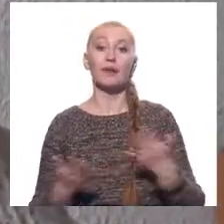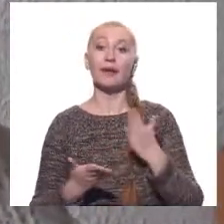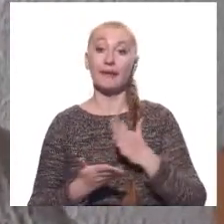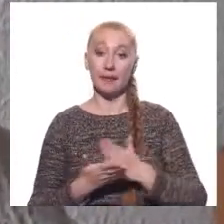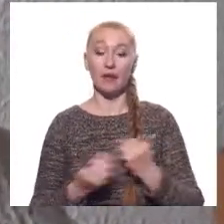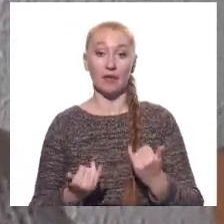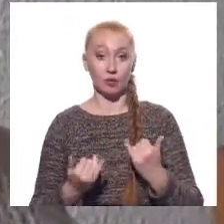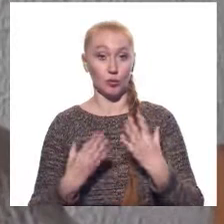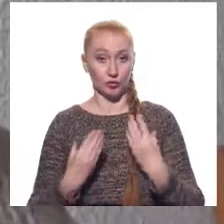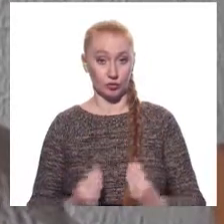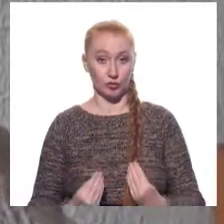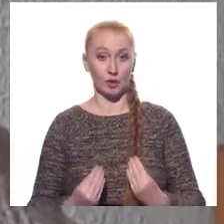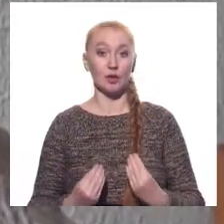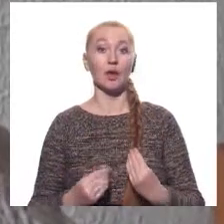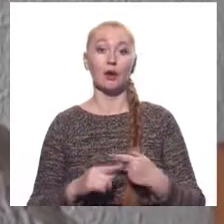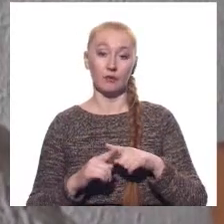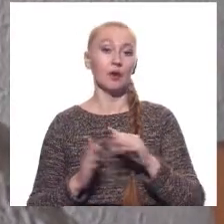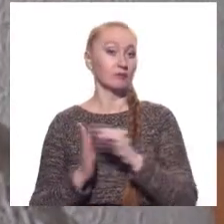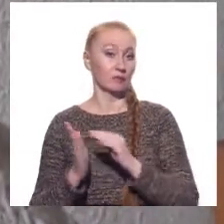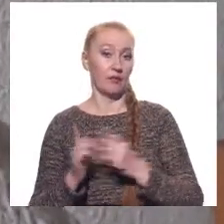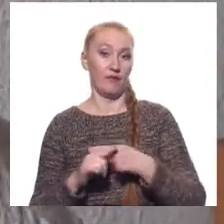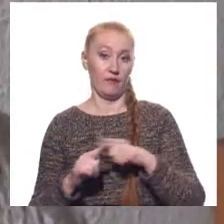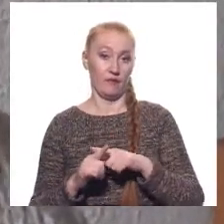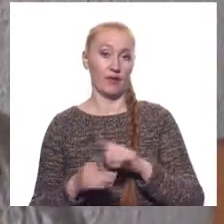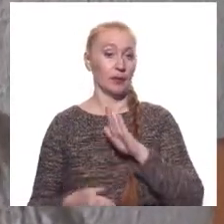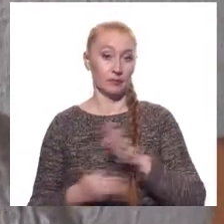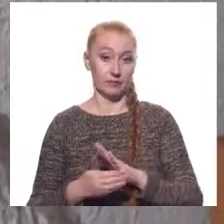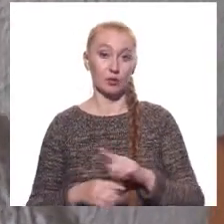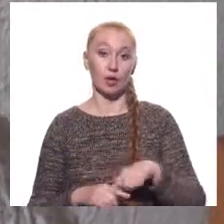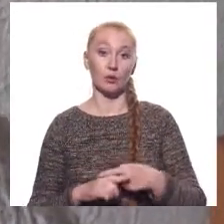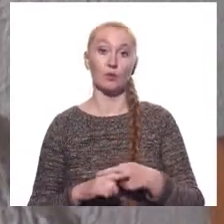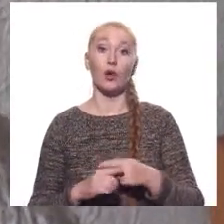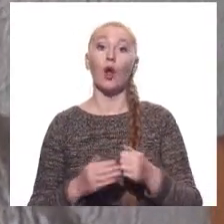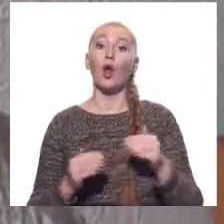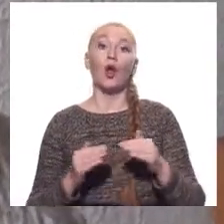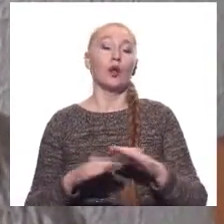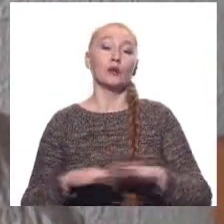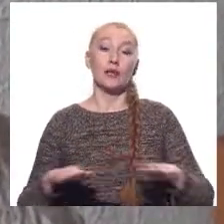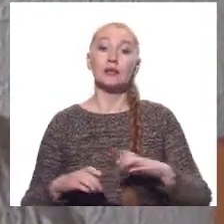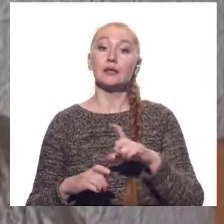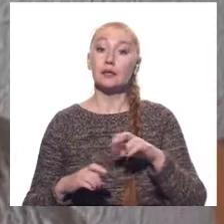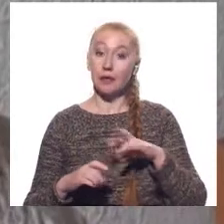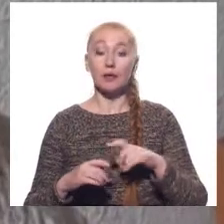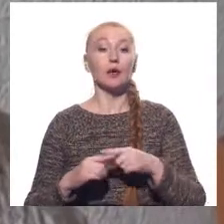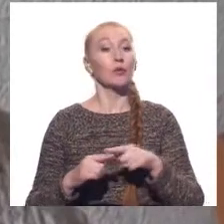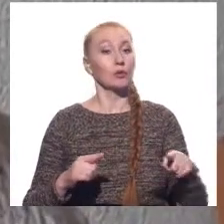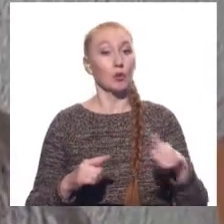на сьогоднішній день і означені в цій постанові. Дошкільні заклади протягом